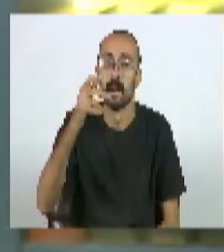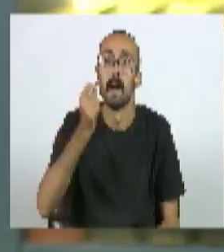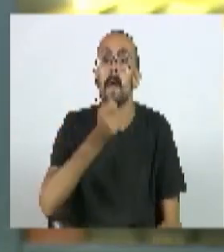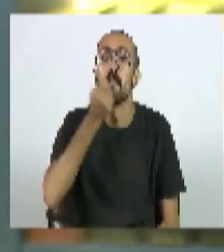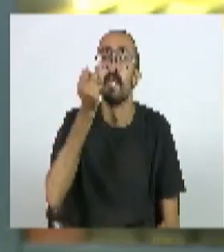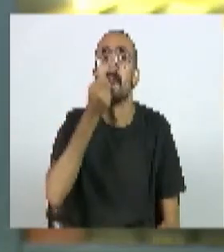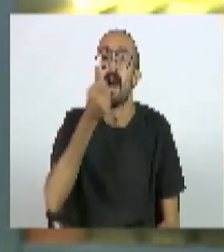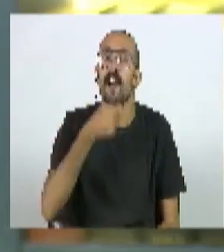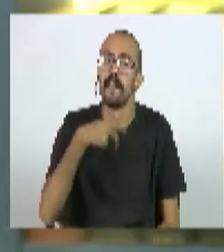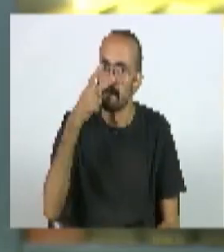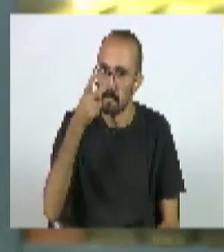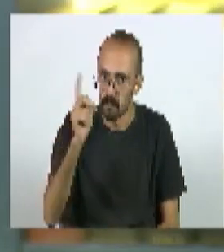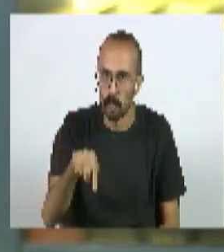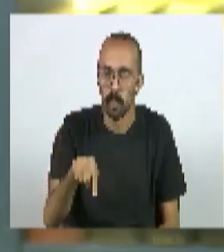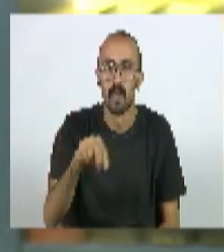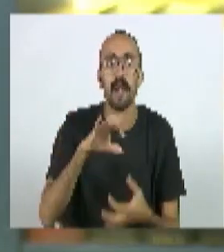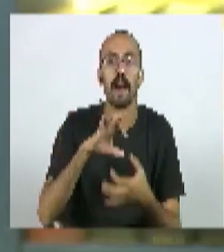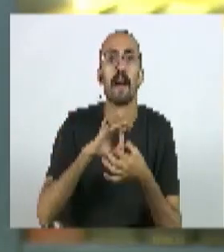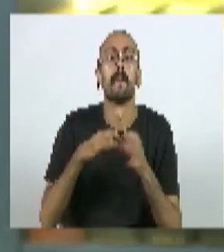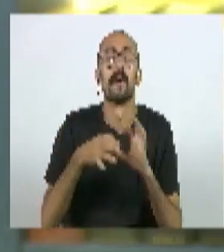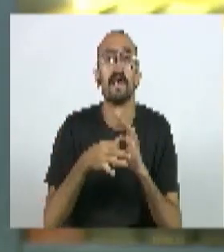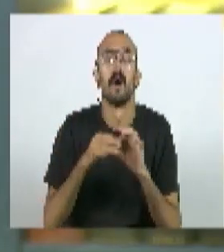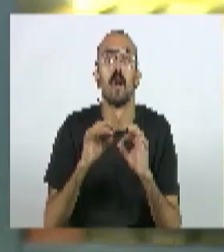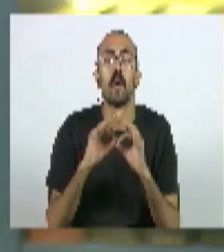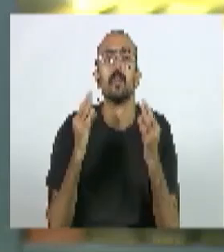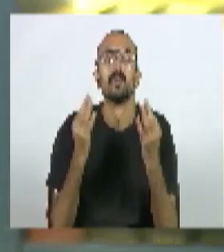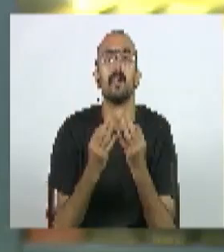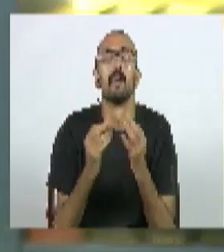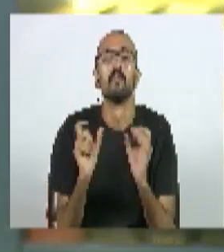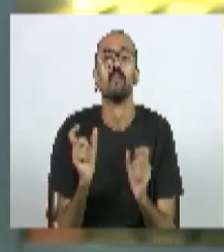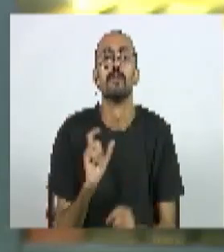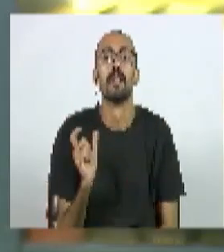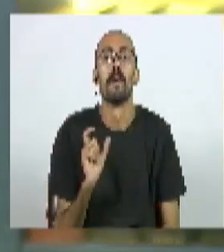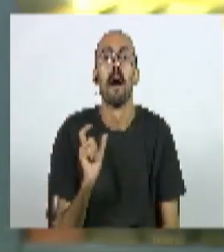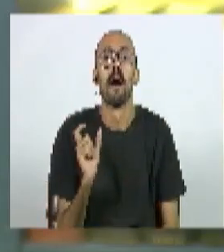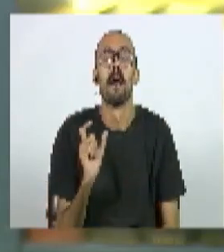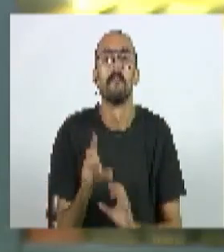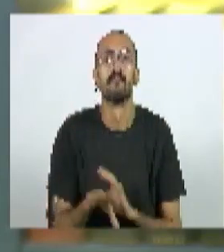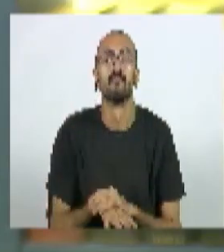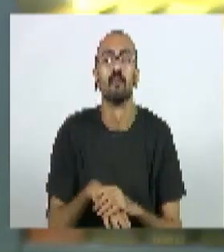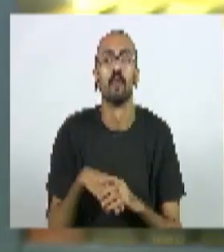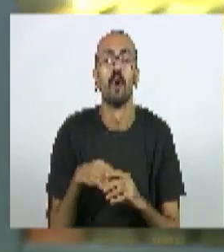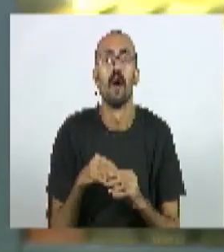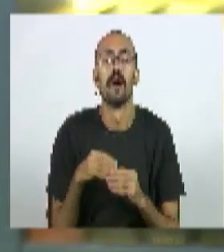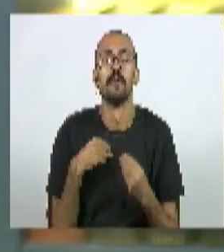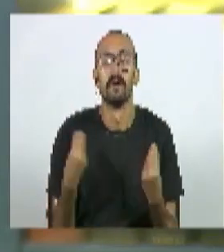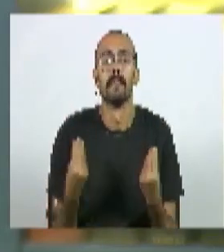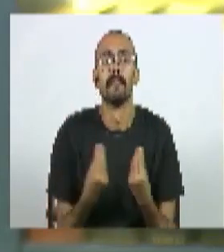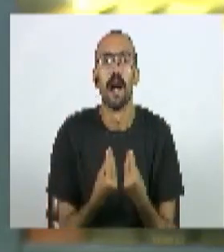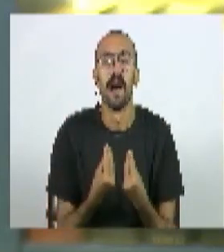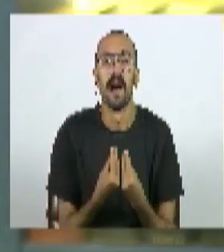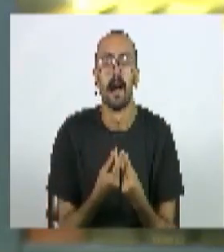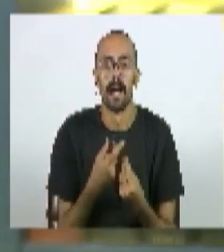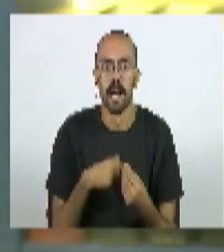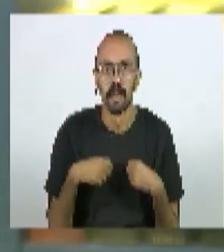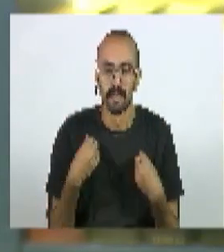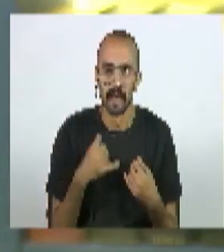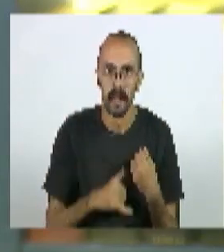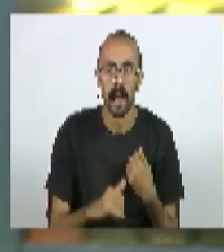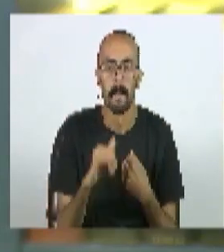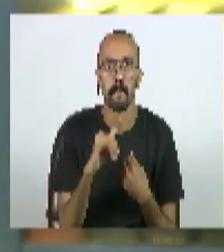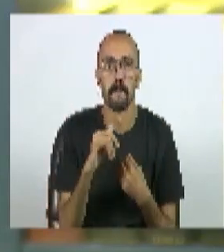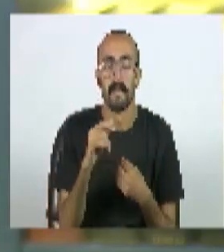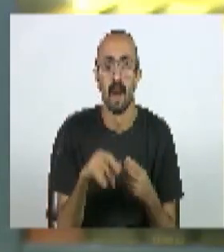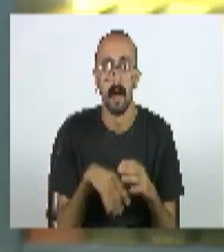شفت أيضا جمعية الأسر المسلمة في مشروع مع هيئة إدام، وهي هيئة